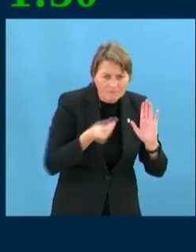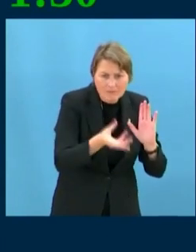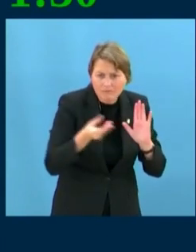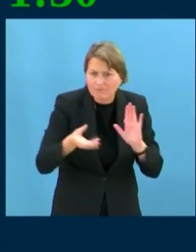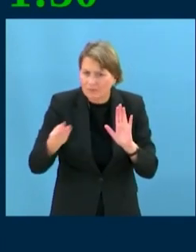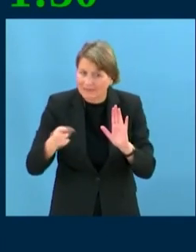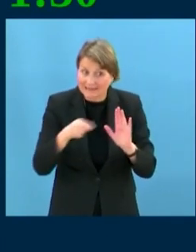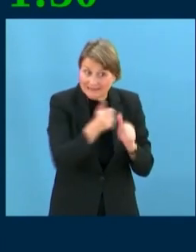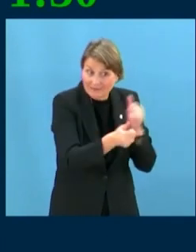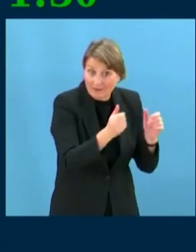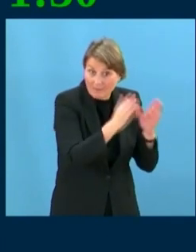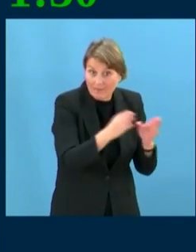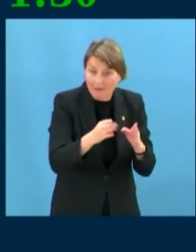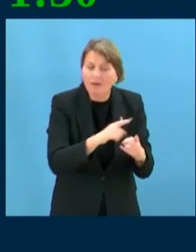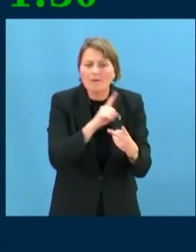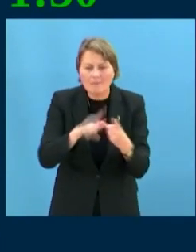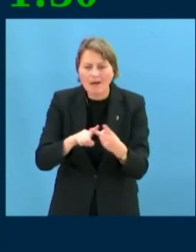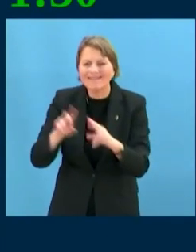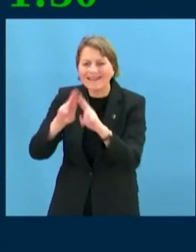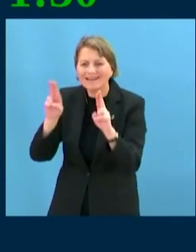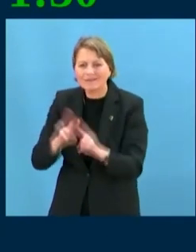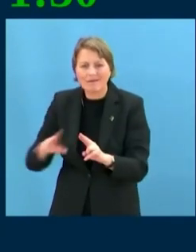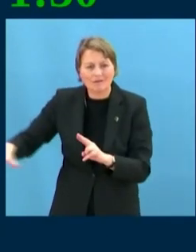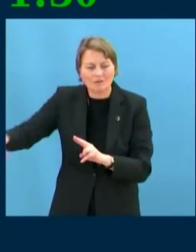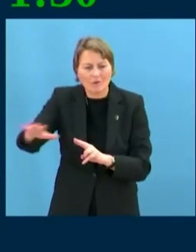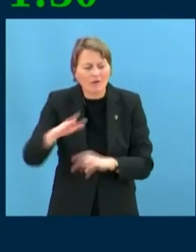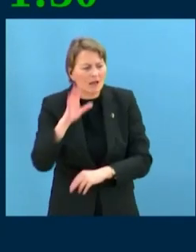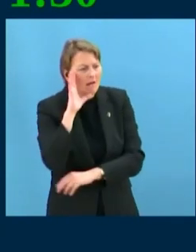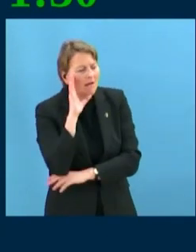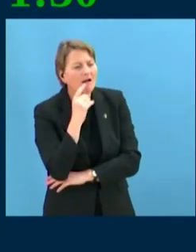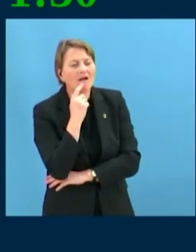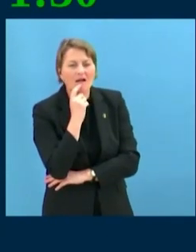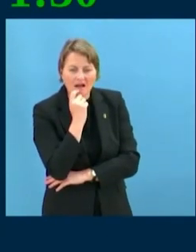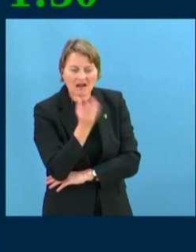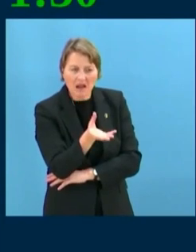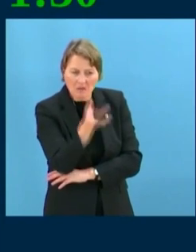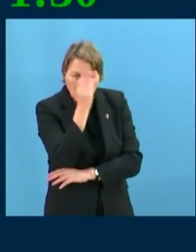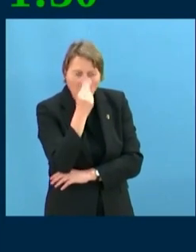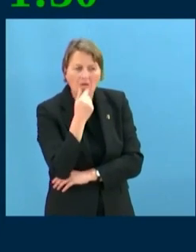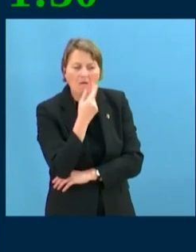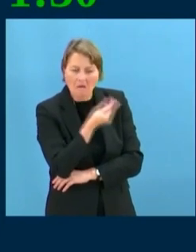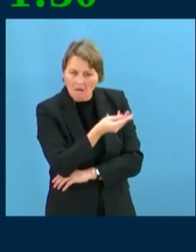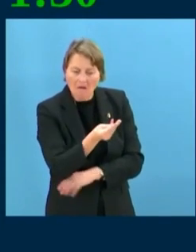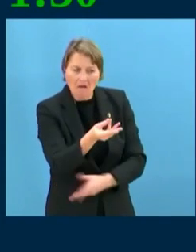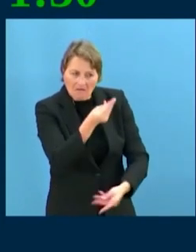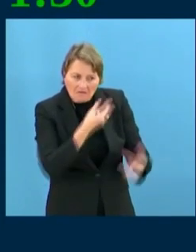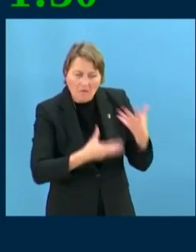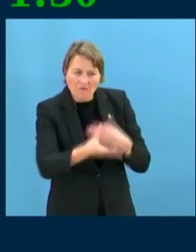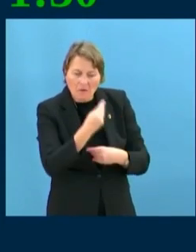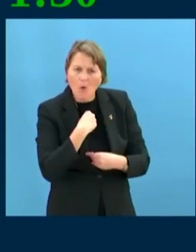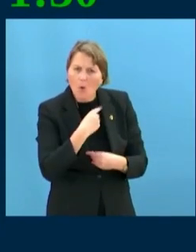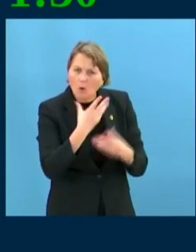ülkelerindeki duruma dikkat çektiler yerli halkların haklarının etkili bir şekilde hayata